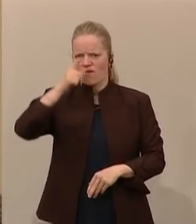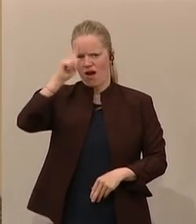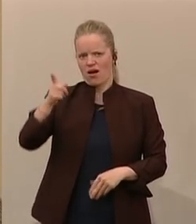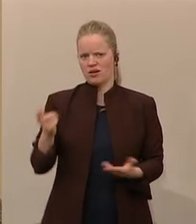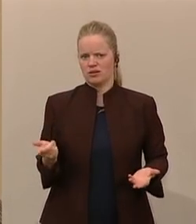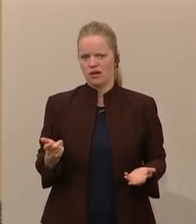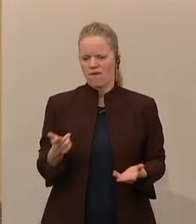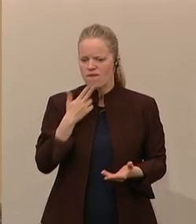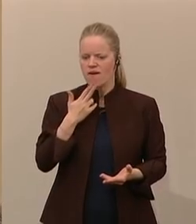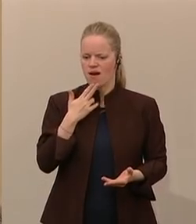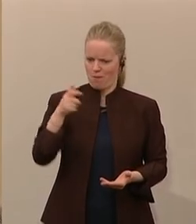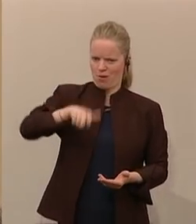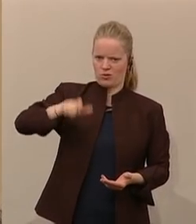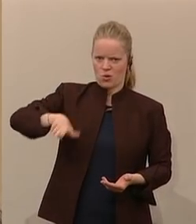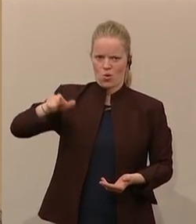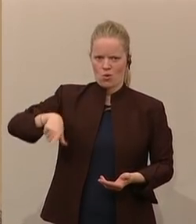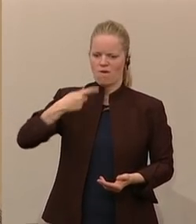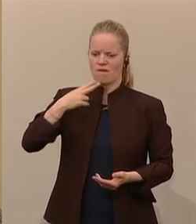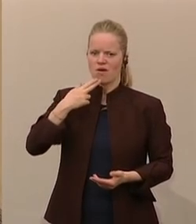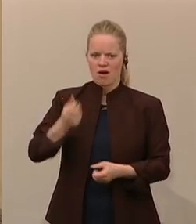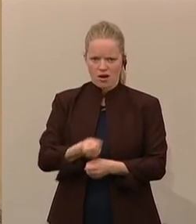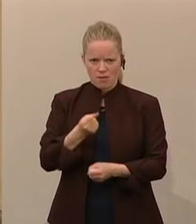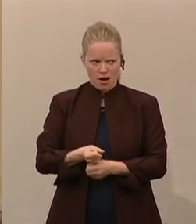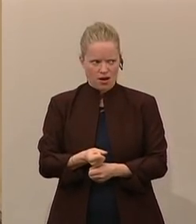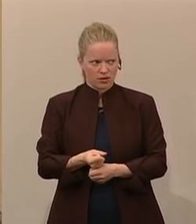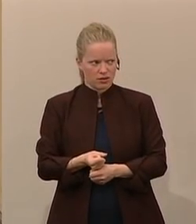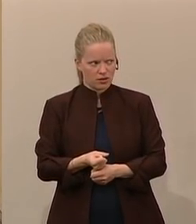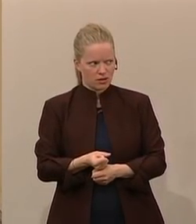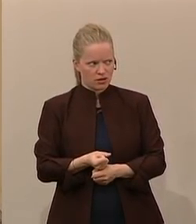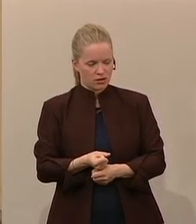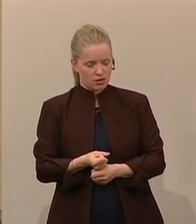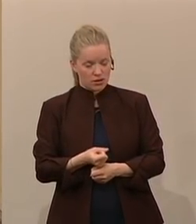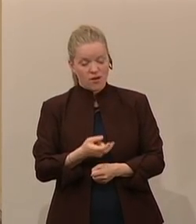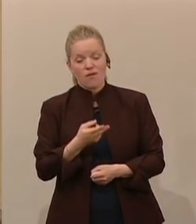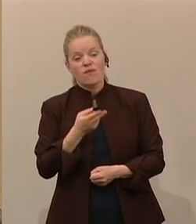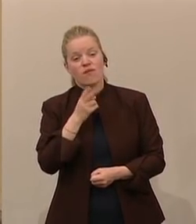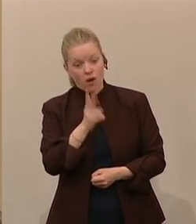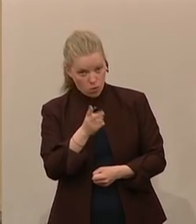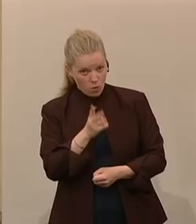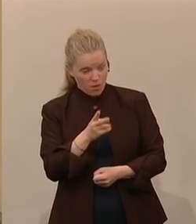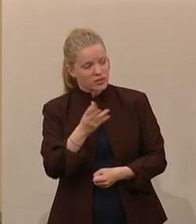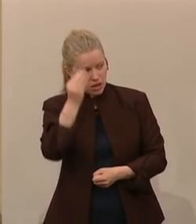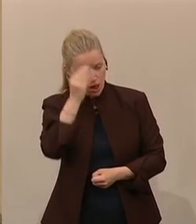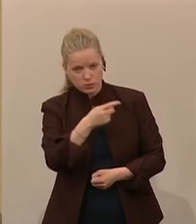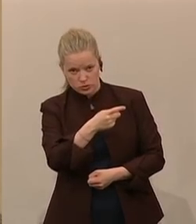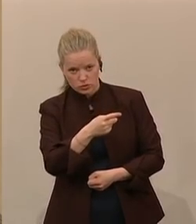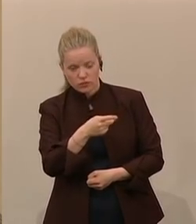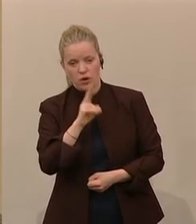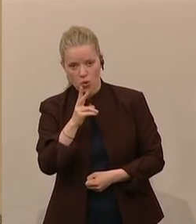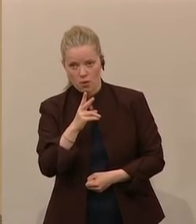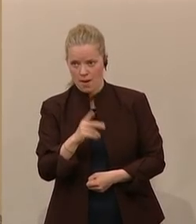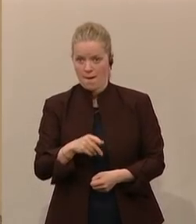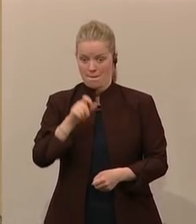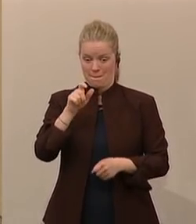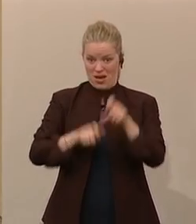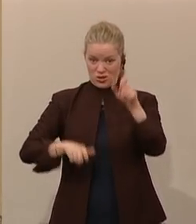Vorhinein von den Attentätern. Na, was glauben Sie, warum? Glauben Sie, dass irgendjemand hierher gekommen ist von denen, die Sie ins Land gelassen